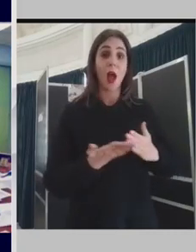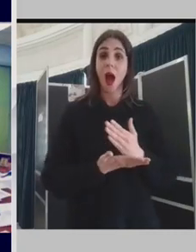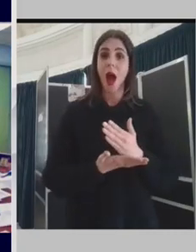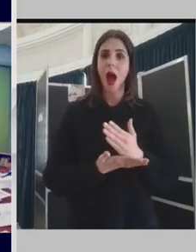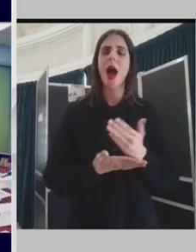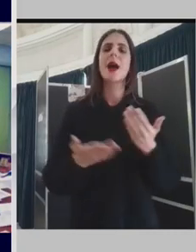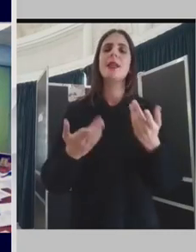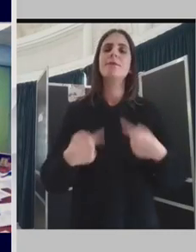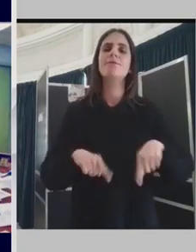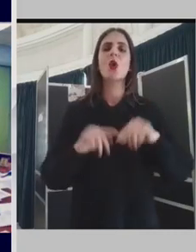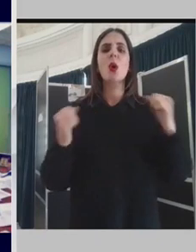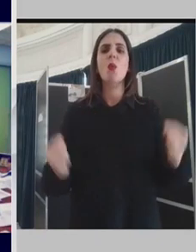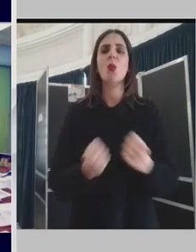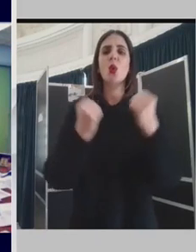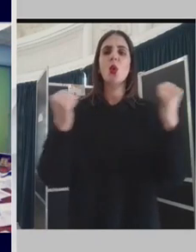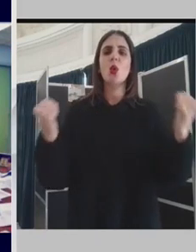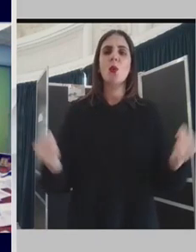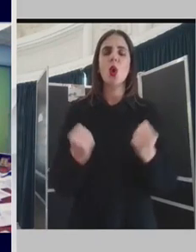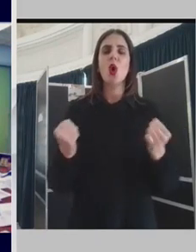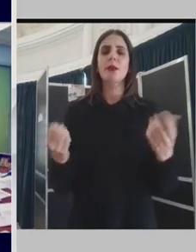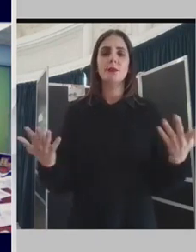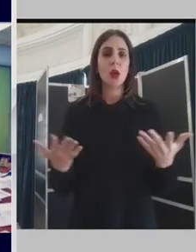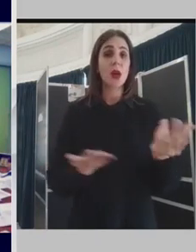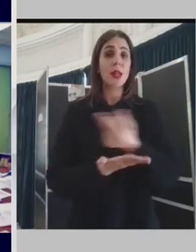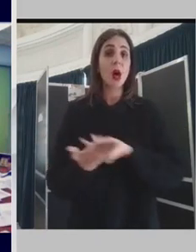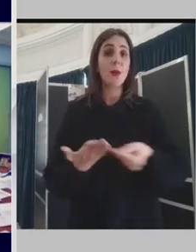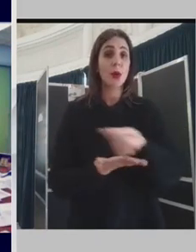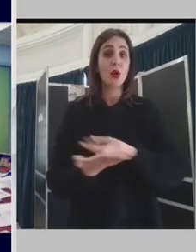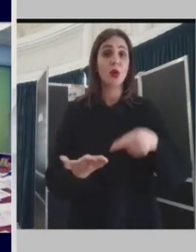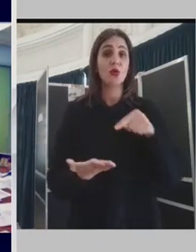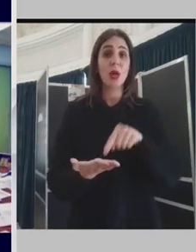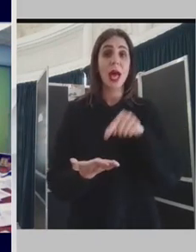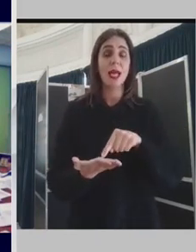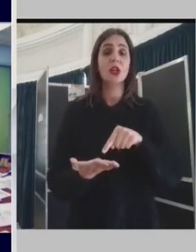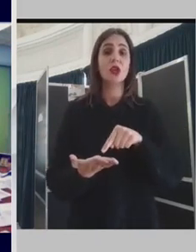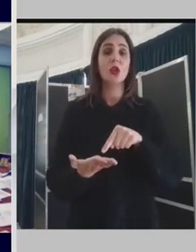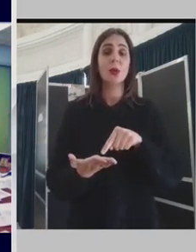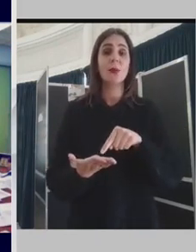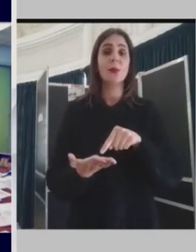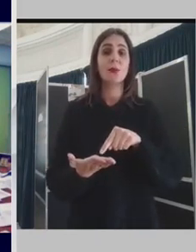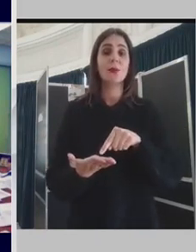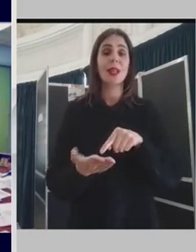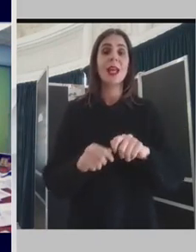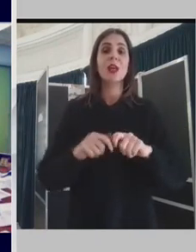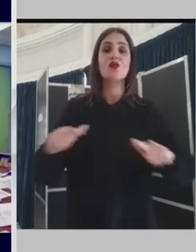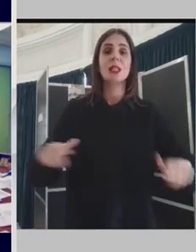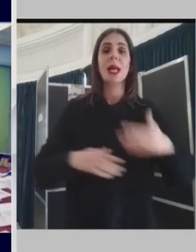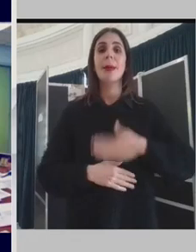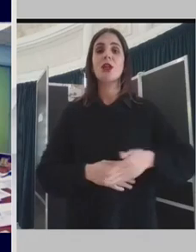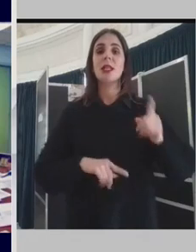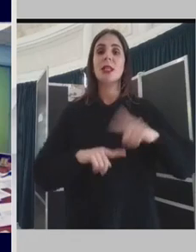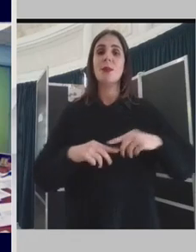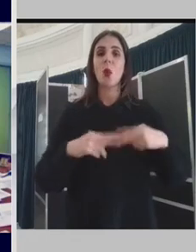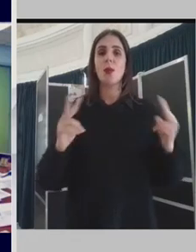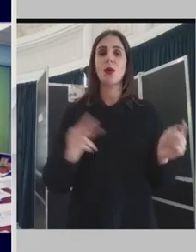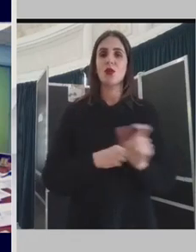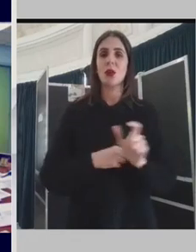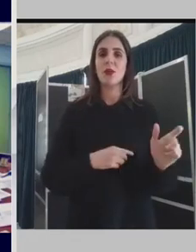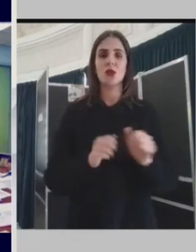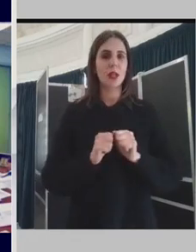promuove e mantiene questo progetto di defibrillazione sul territorio di Piacenza e provincia, ma anche che